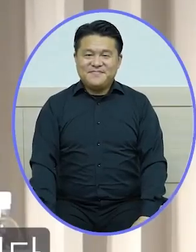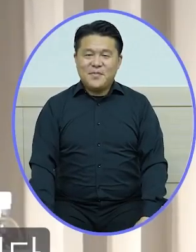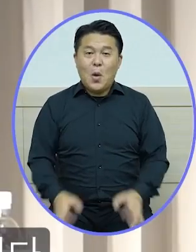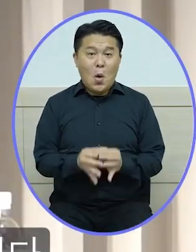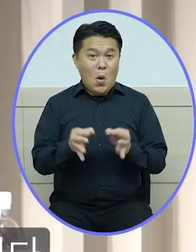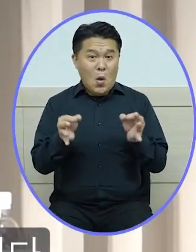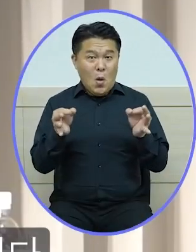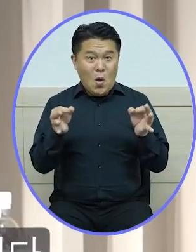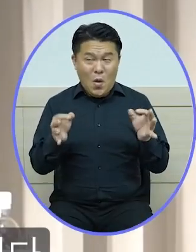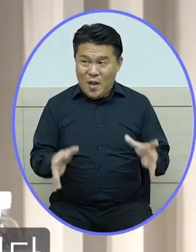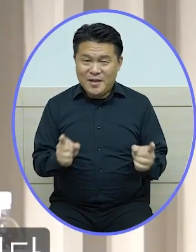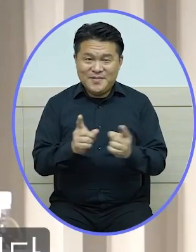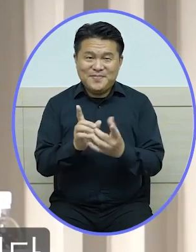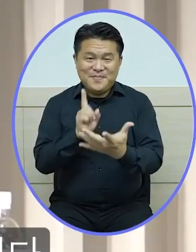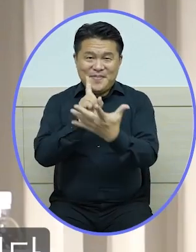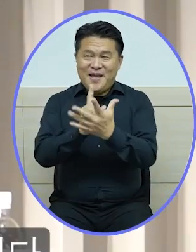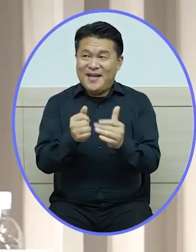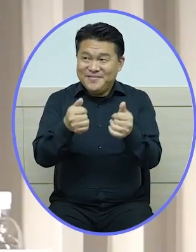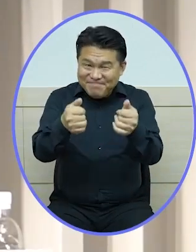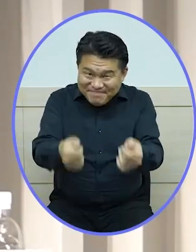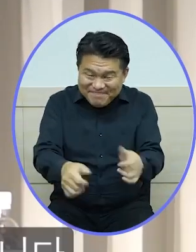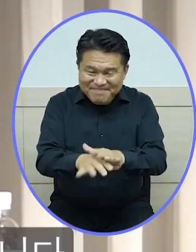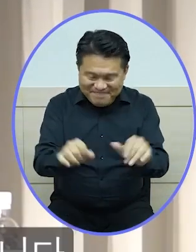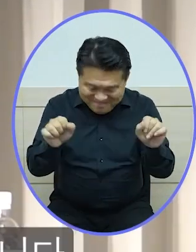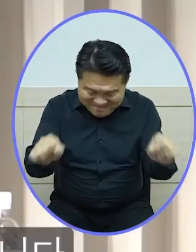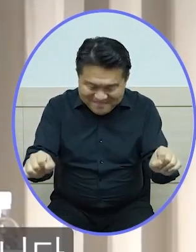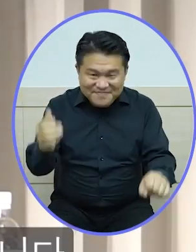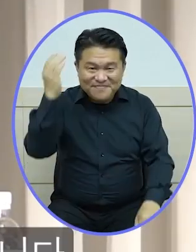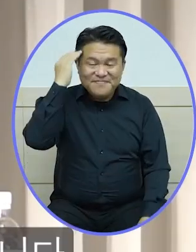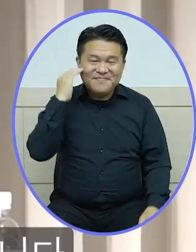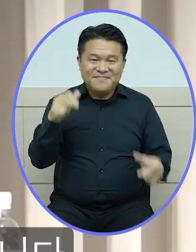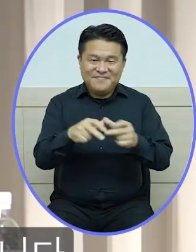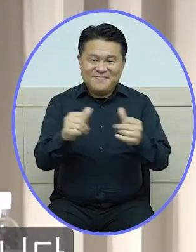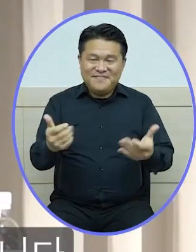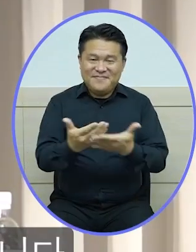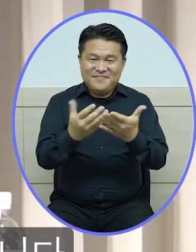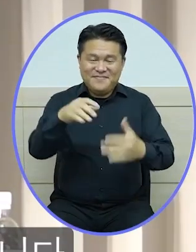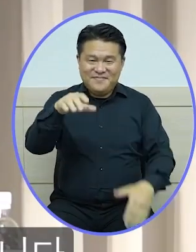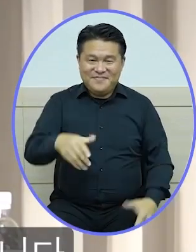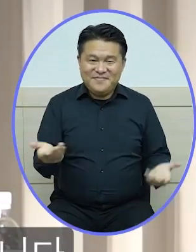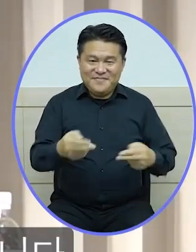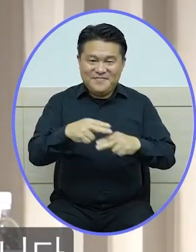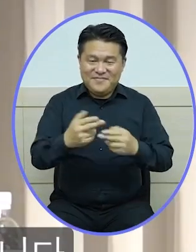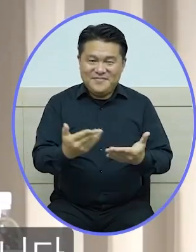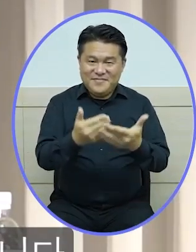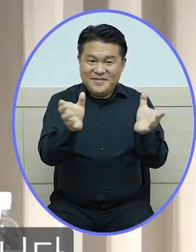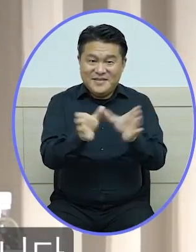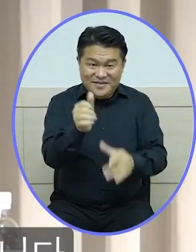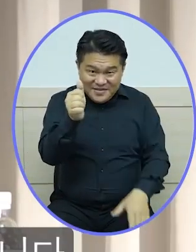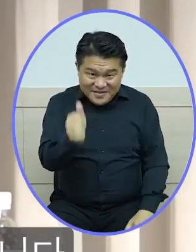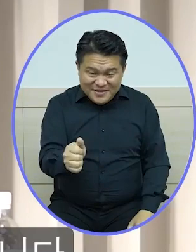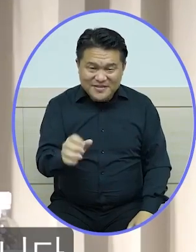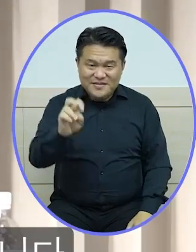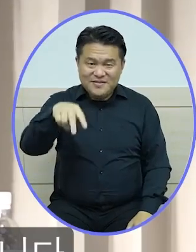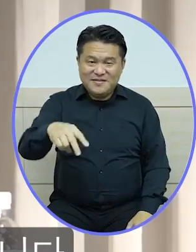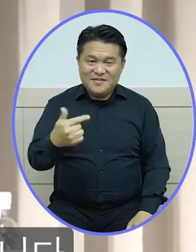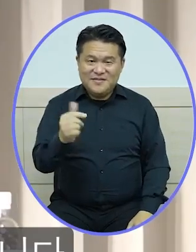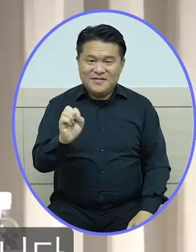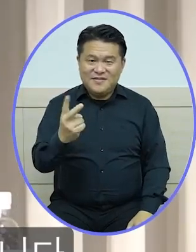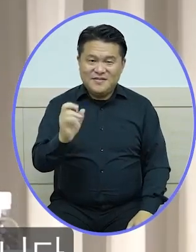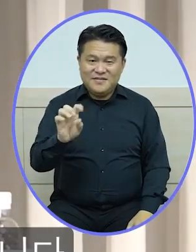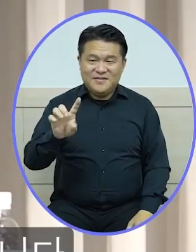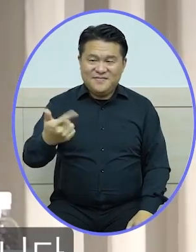정말 오랜만에 대면으로 인사드리는 것 같습니다. 안녕하세요. 한국장애인개발원 일자리개발팀장 윤용원입니다.